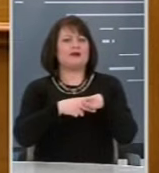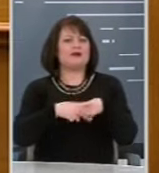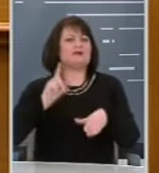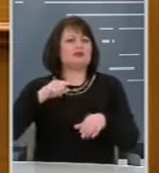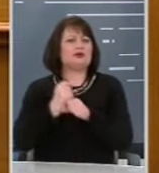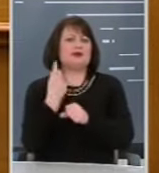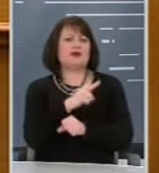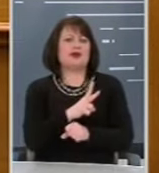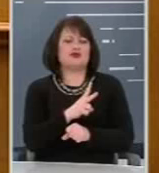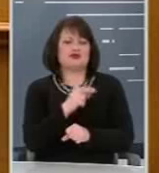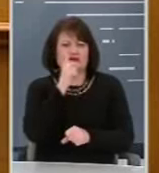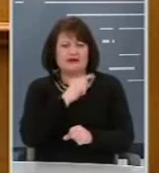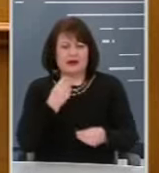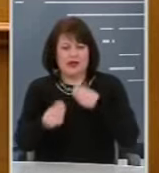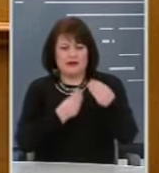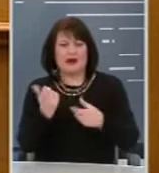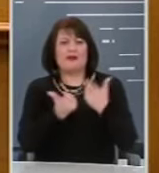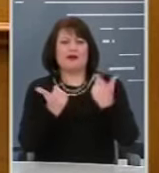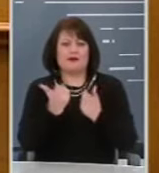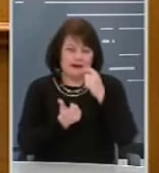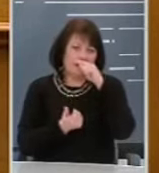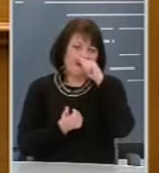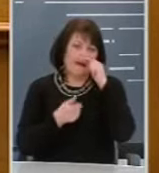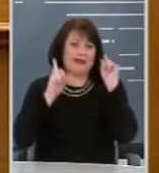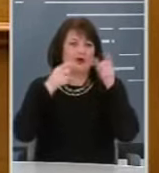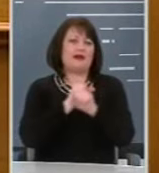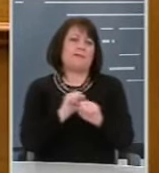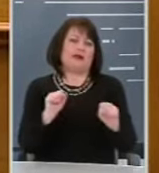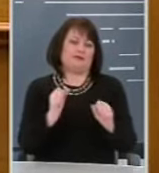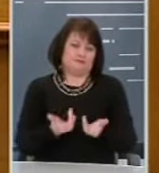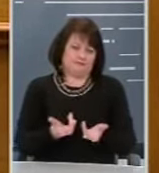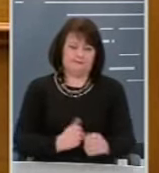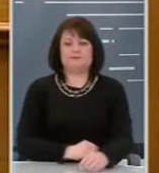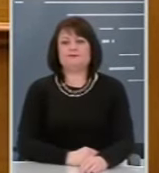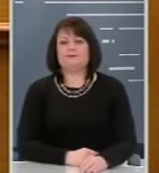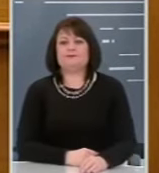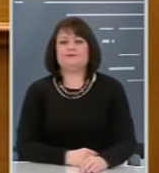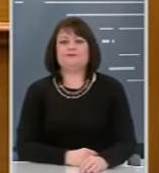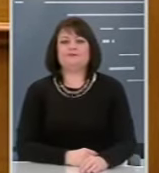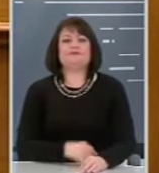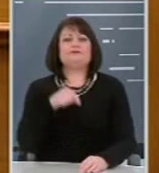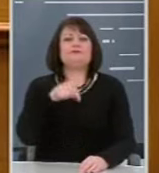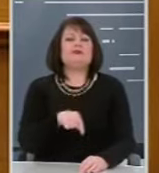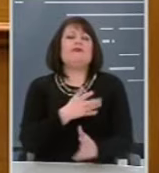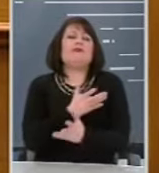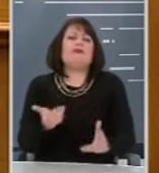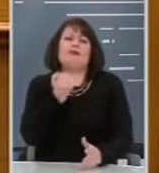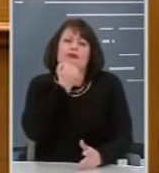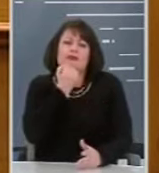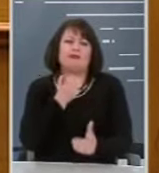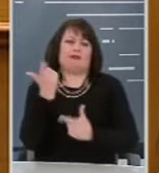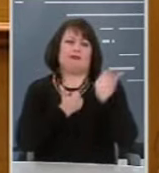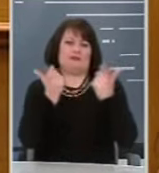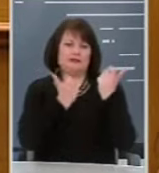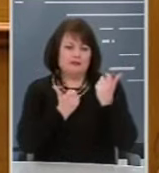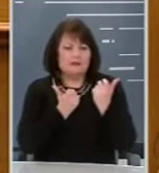θαλασσοδάνεια αλλά και αποσταθεροποίηση της δημοκρατίας με τα αμαρτωλά αυτά δάνεια διατηρήθηκαν τεχνητά